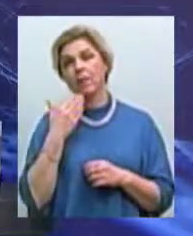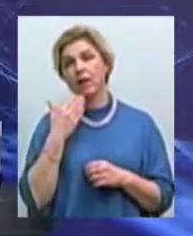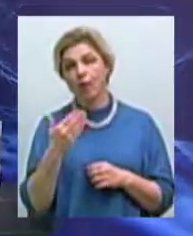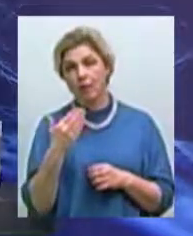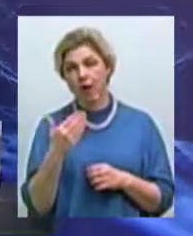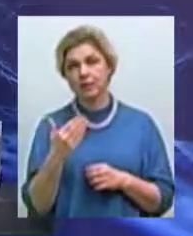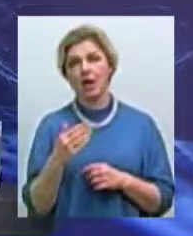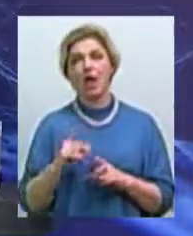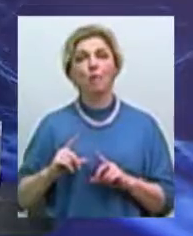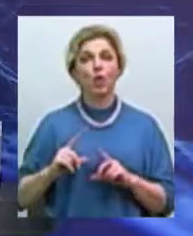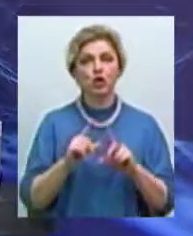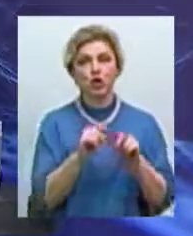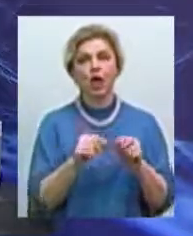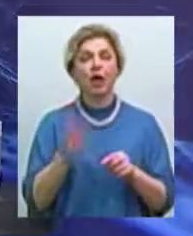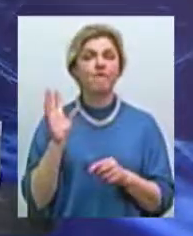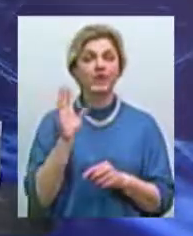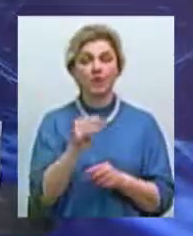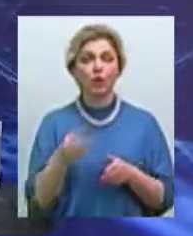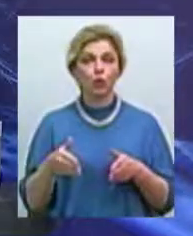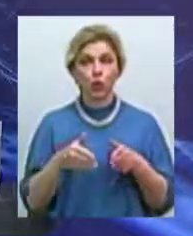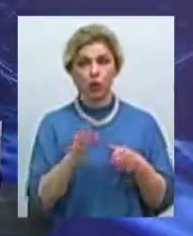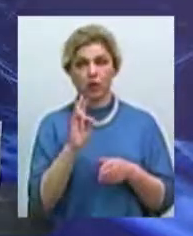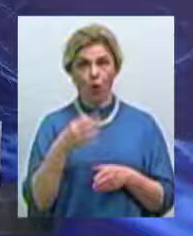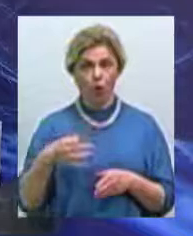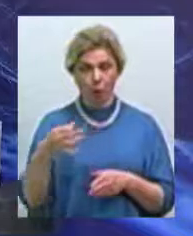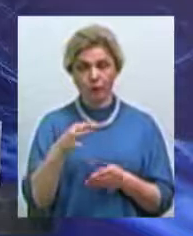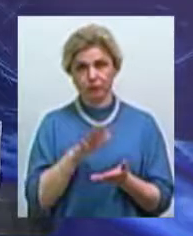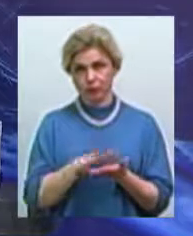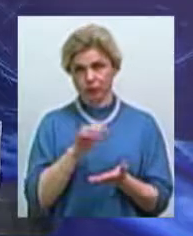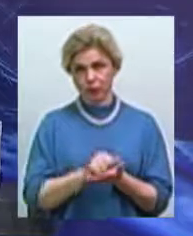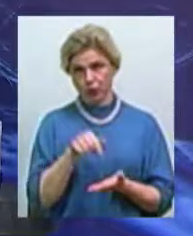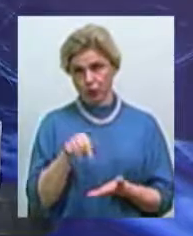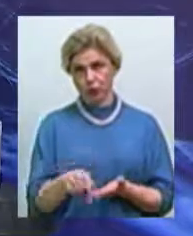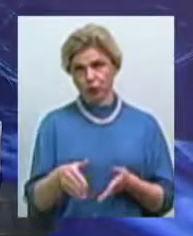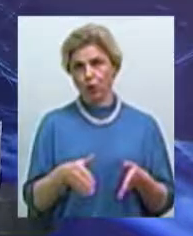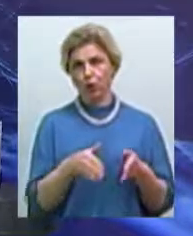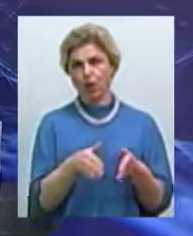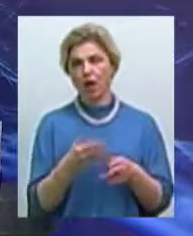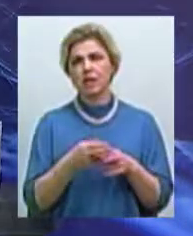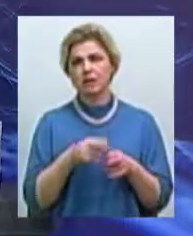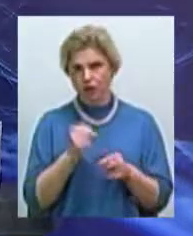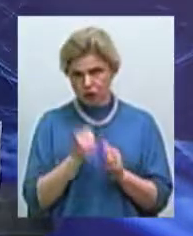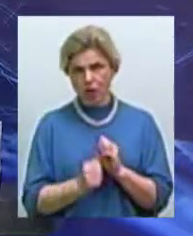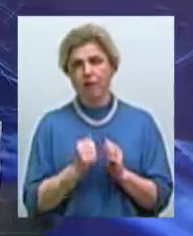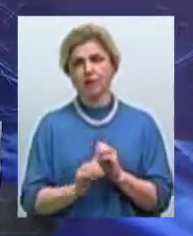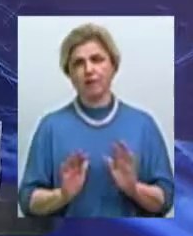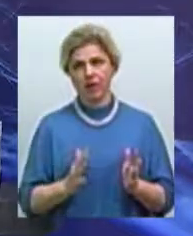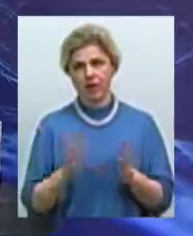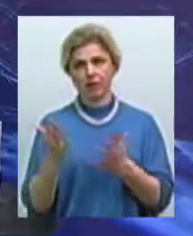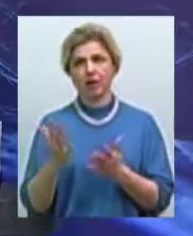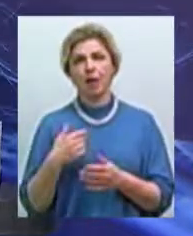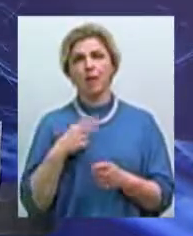проїжджає весь шлях Миколаївської області, руйнуючи тут дороги. І це не одинокі випадки, це такі, ми постійно